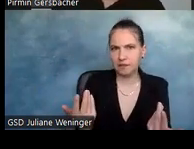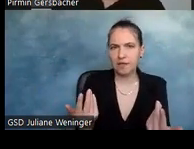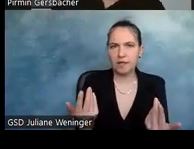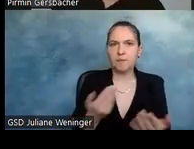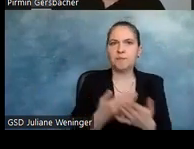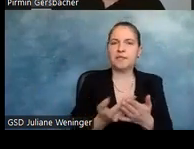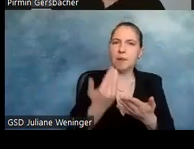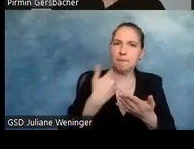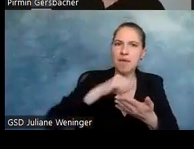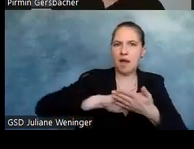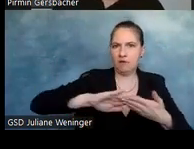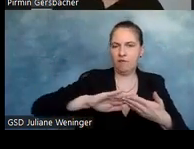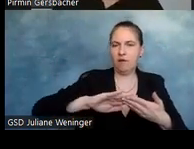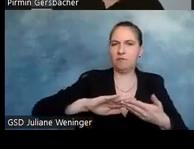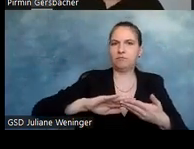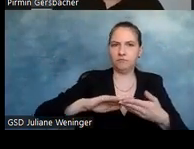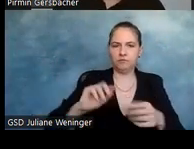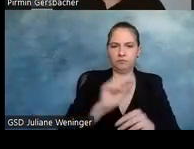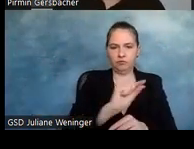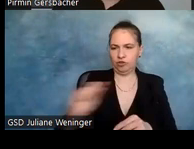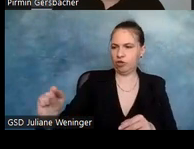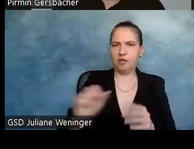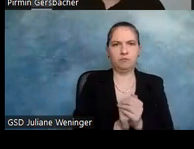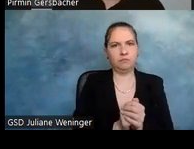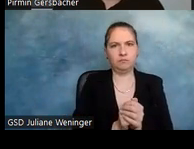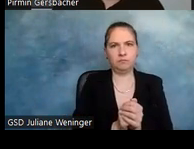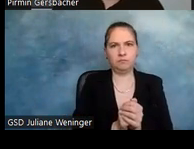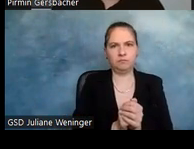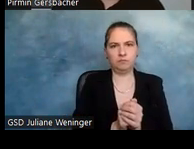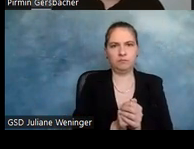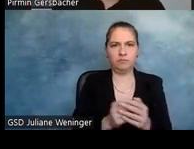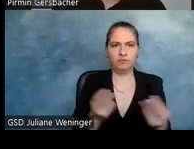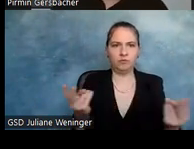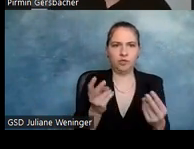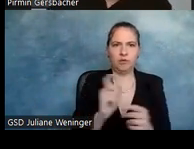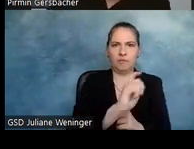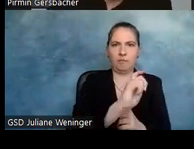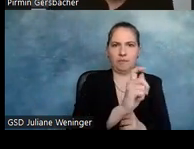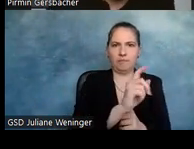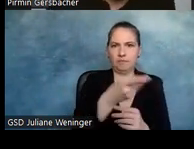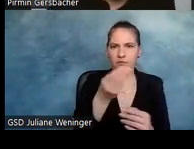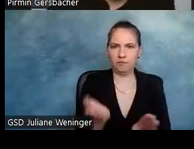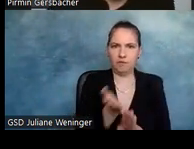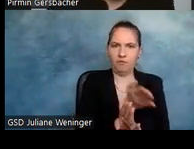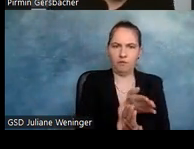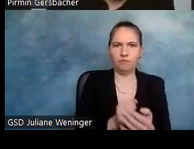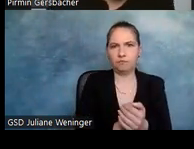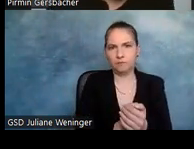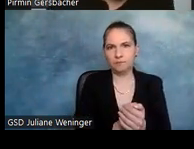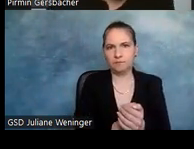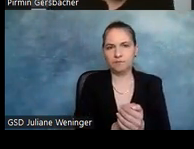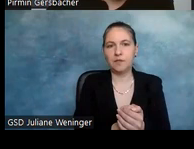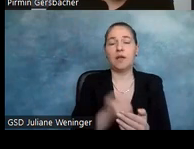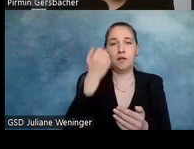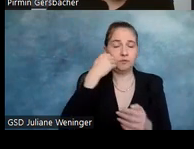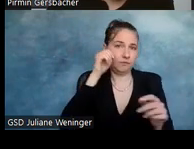Einfachste ist wahrscheinlich wirklich zu unterstreichen oder vielleicht noch ein Icon davor zu setzen oder so. Genau, also da immer drauf